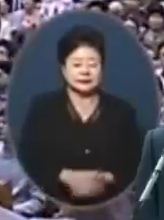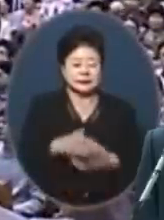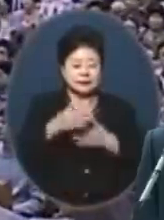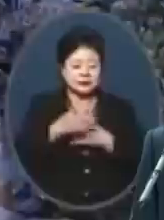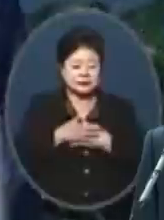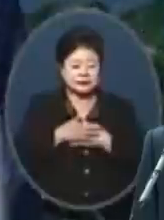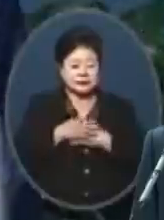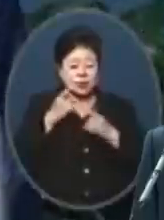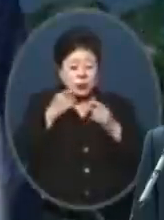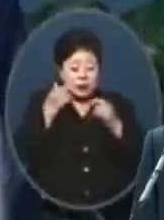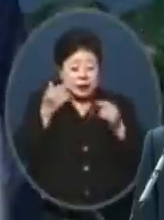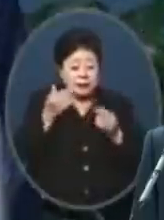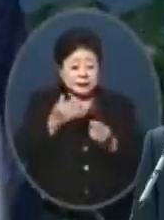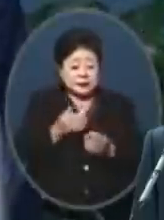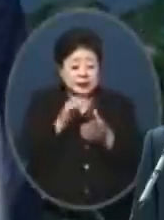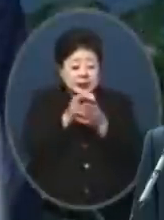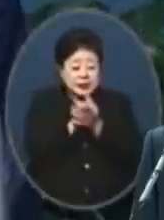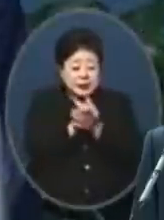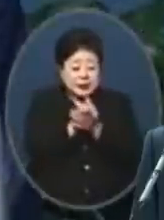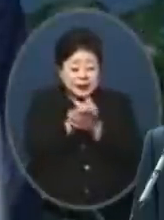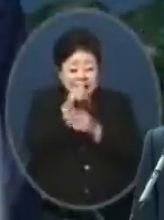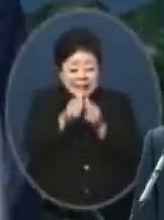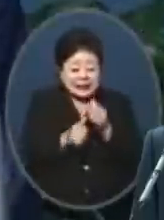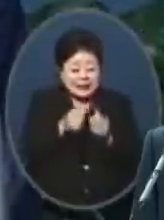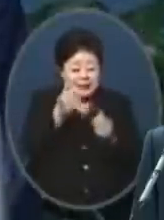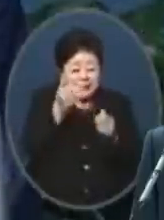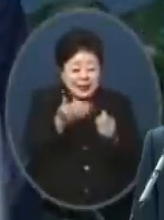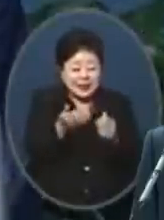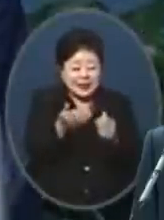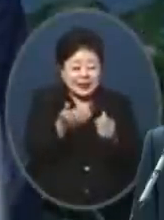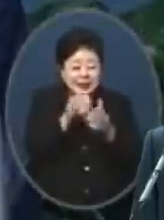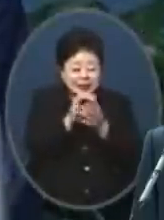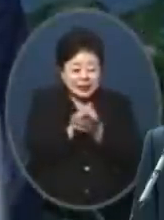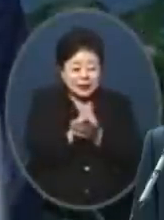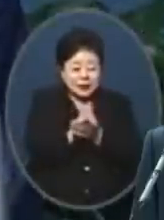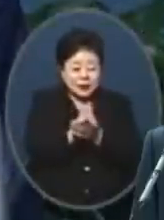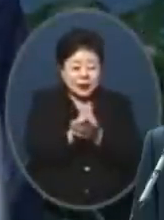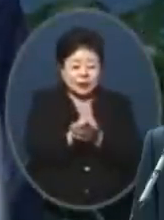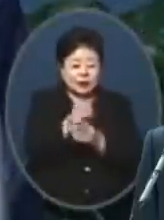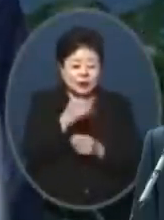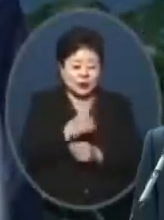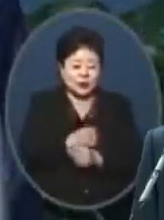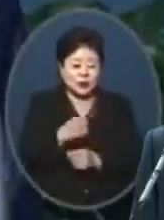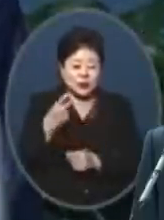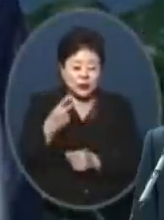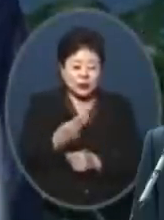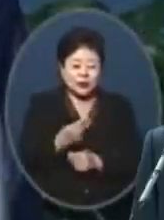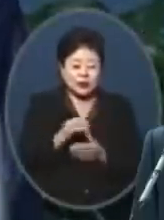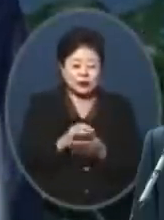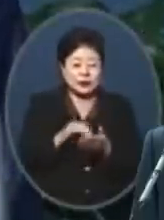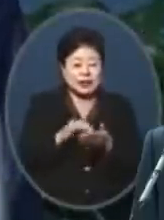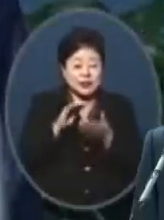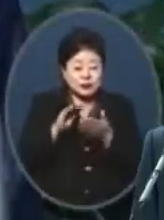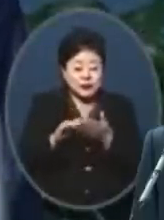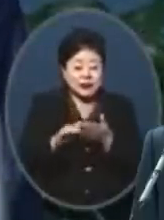저는 기도할 때 그저 하나님에게 기도만 하는 것이 아니라 기도하고 난 다음에